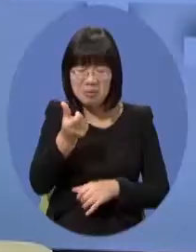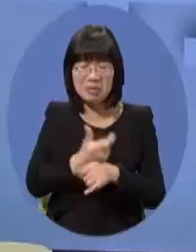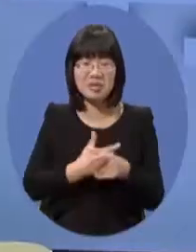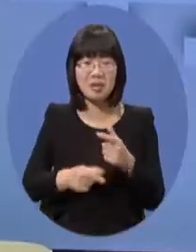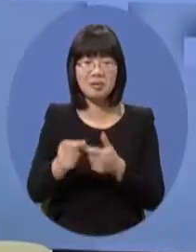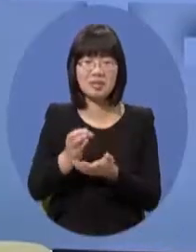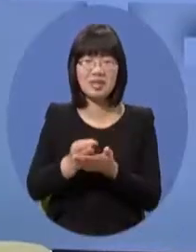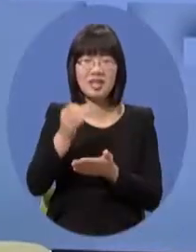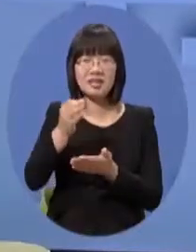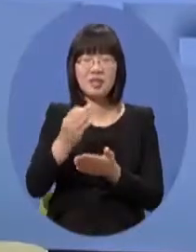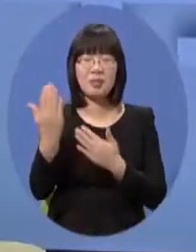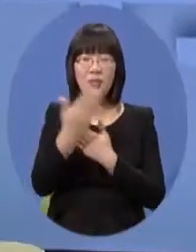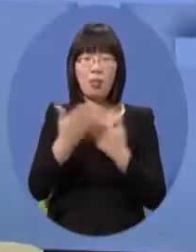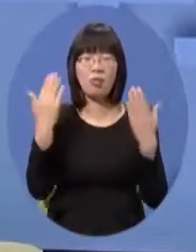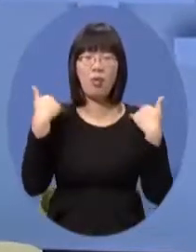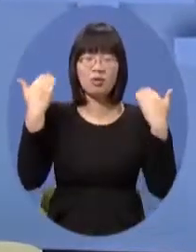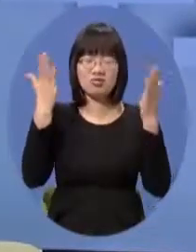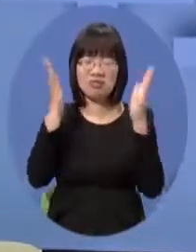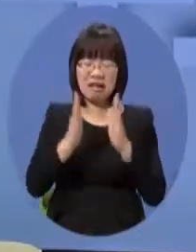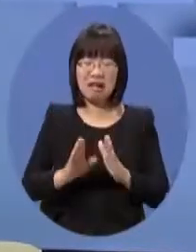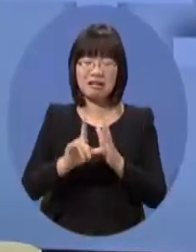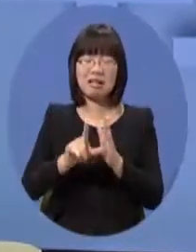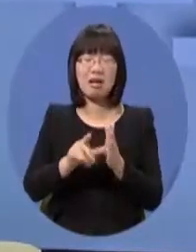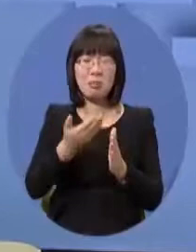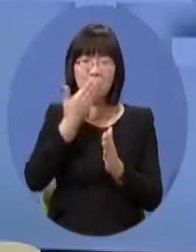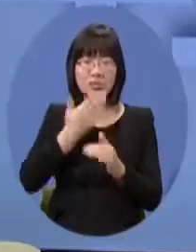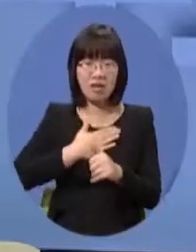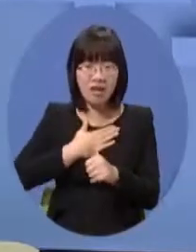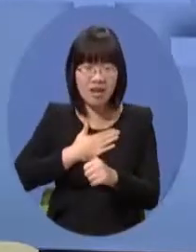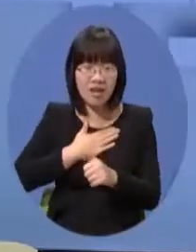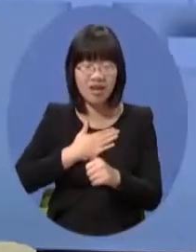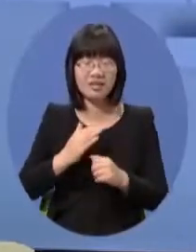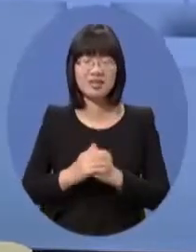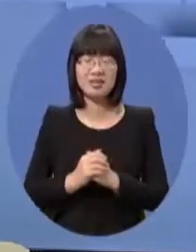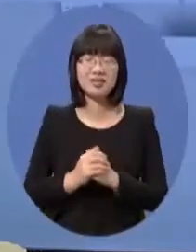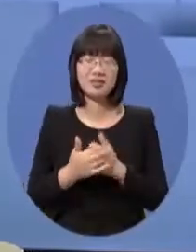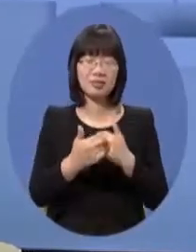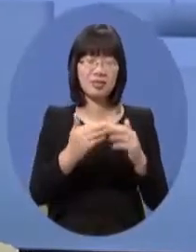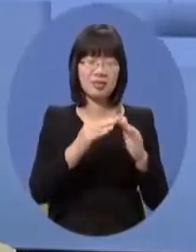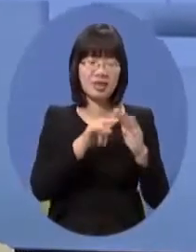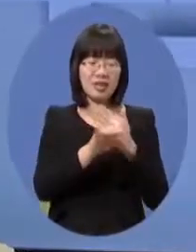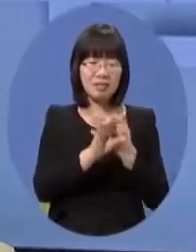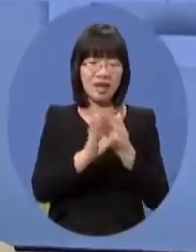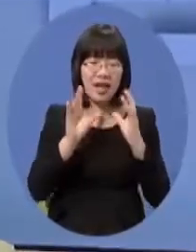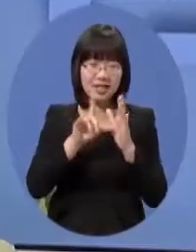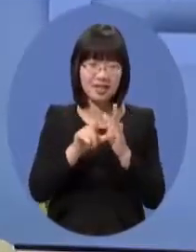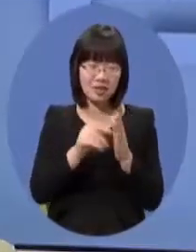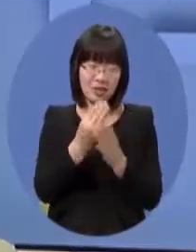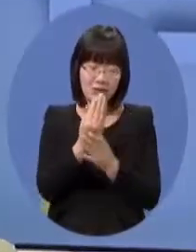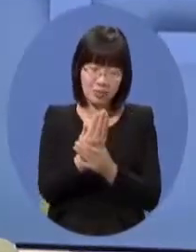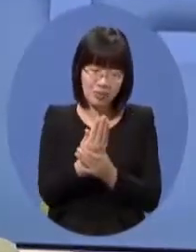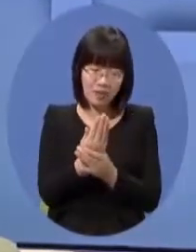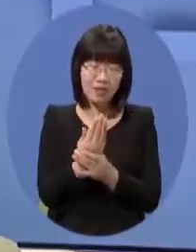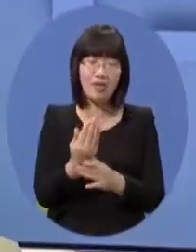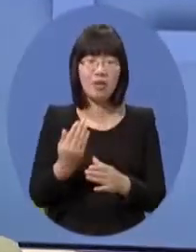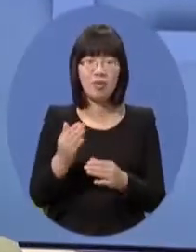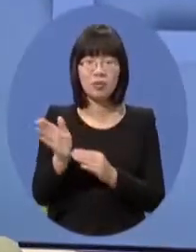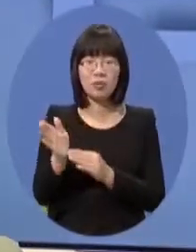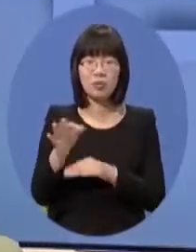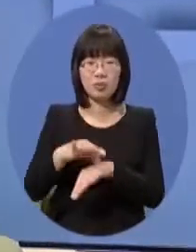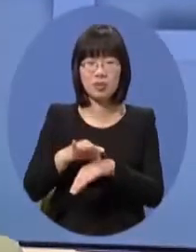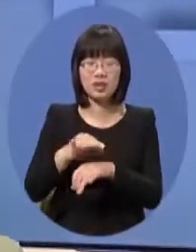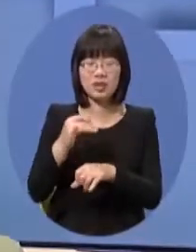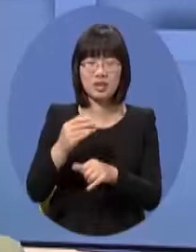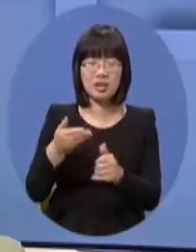근데 그 다이어트 할 때 할 때요. 근데 이제 병원에 가면은 네. 왜 아이 때는 이렇게 손바닥만큼 고기를 먹여라. 네. 그죠?